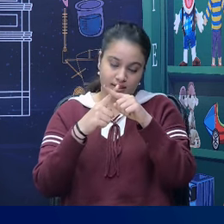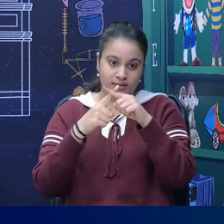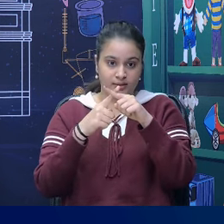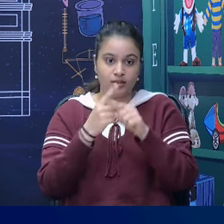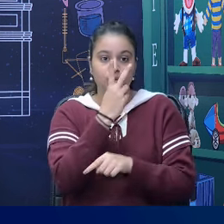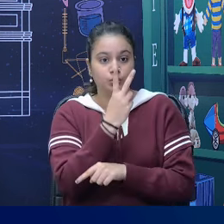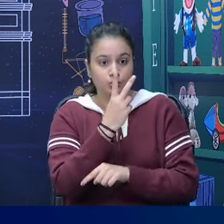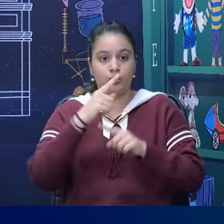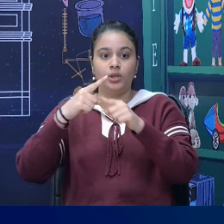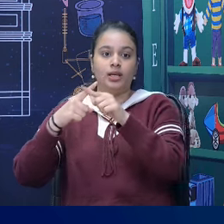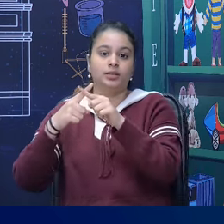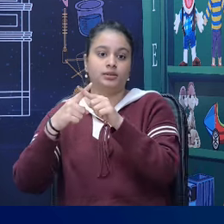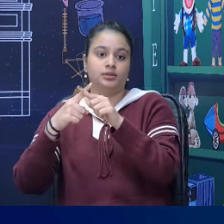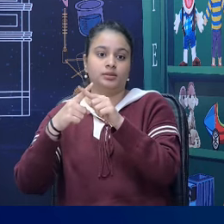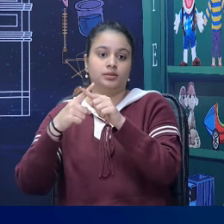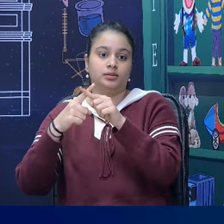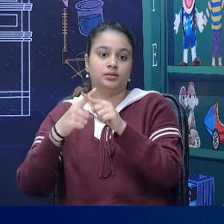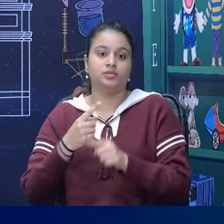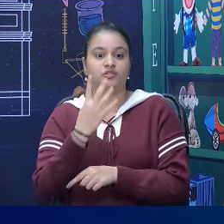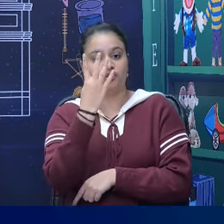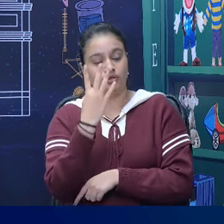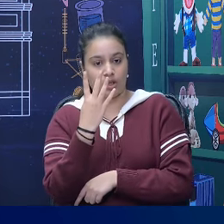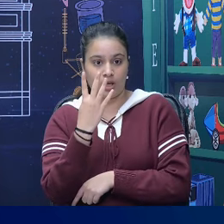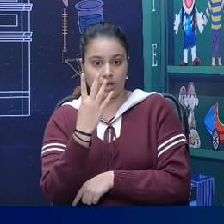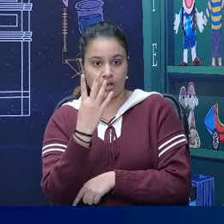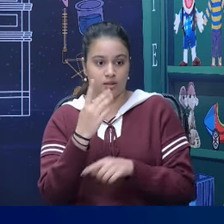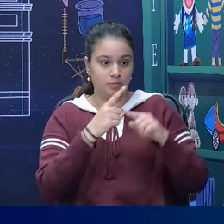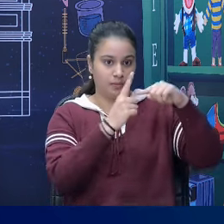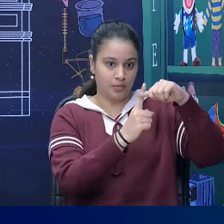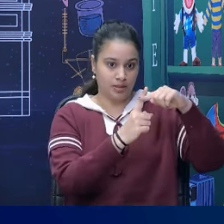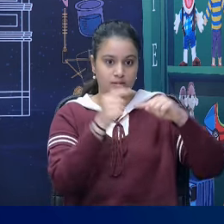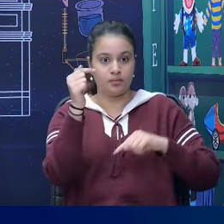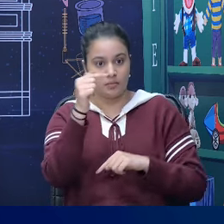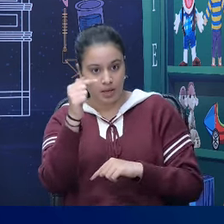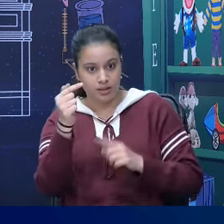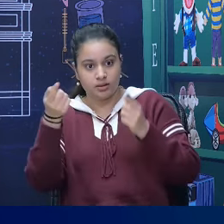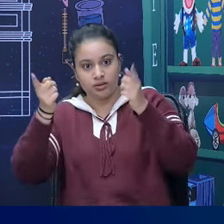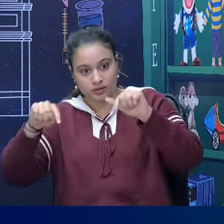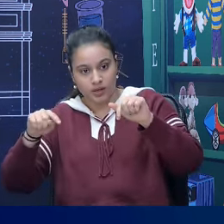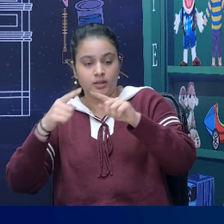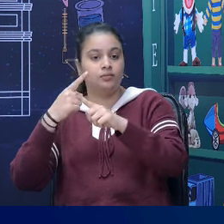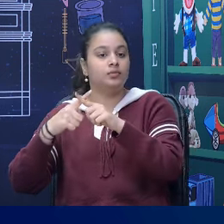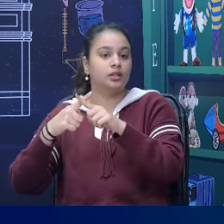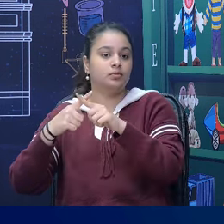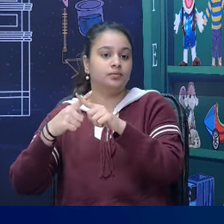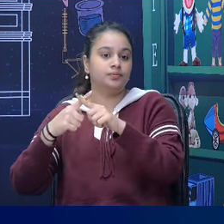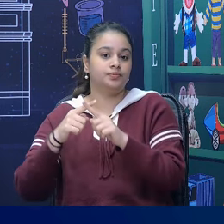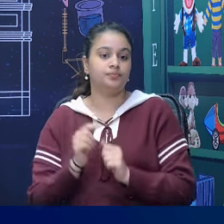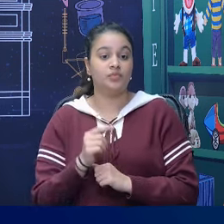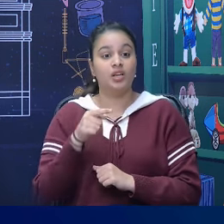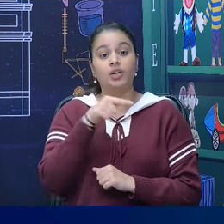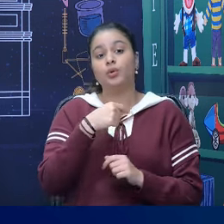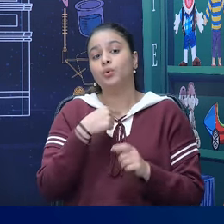है जी आपके पास चारों ऑपरेशन है जमा घटा गुणा भाग जी आपको क्या करना है आपको एक